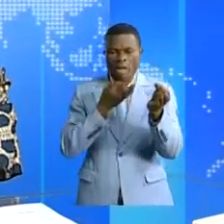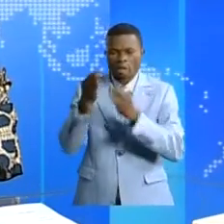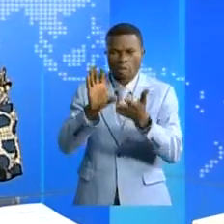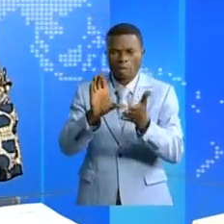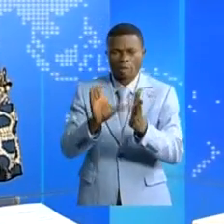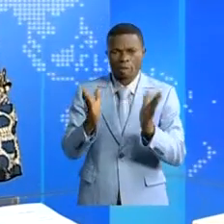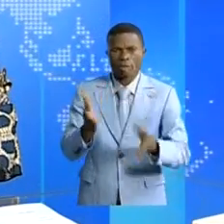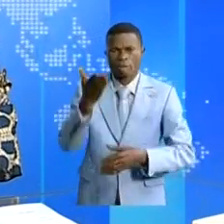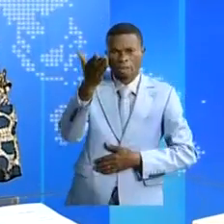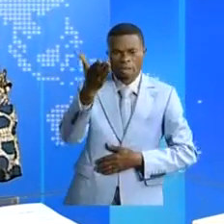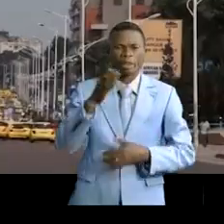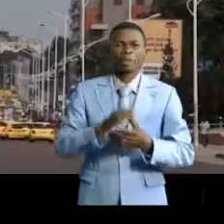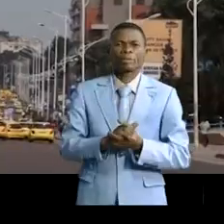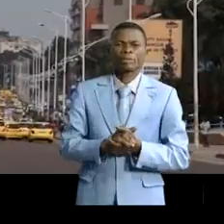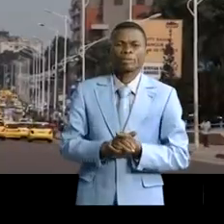Patti Tondouang.